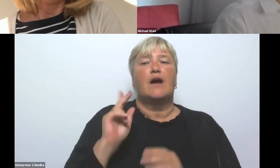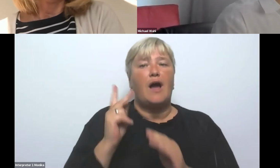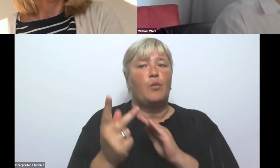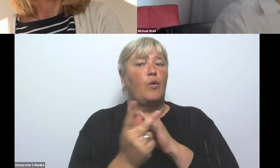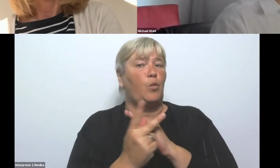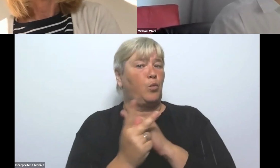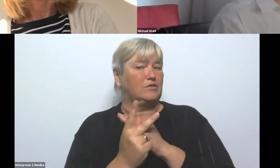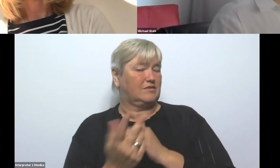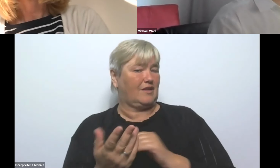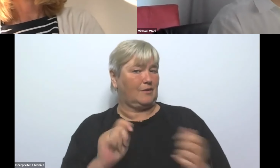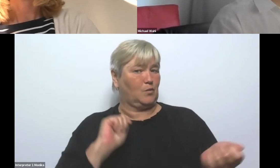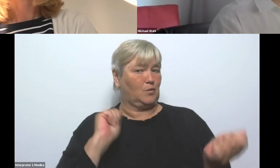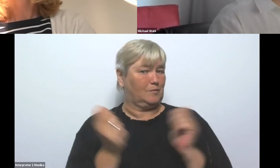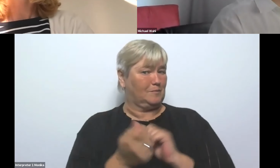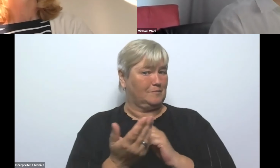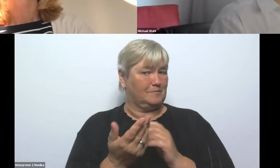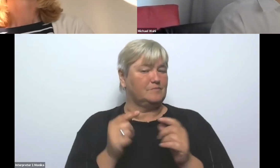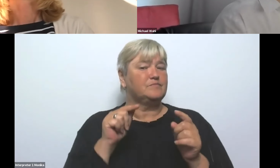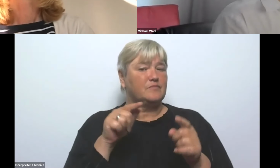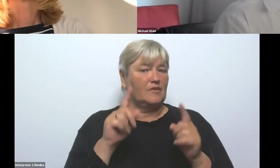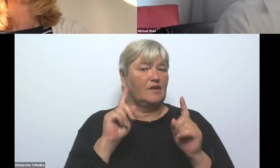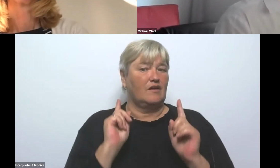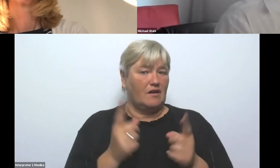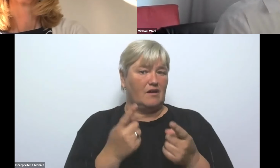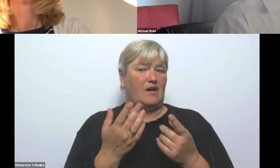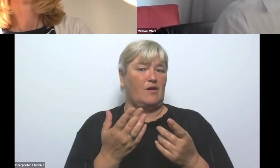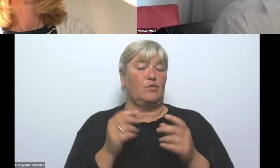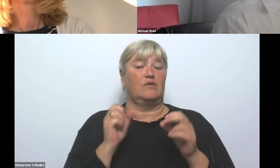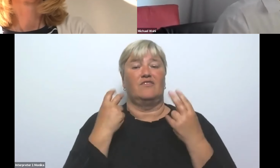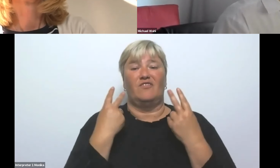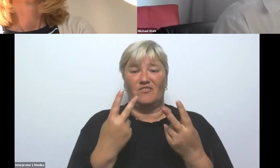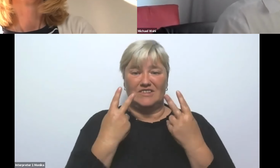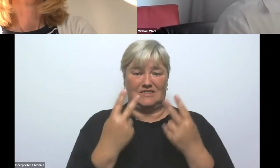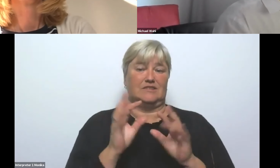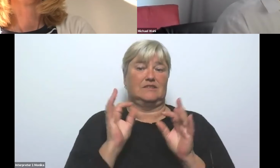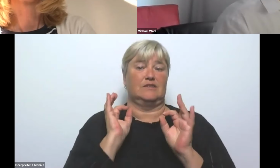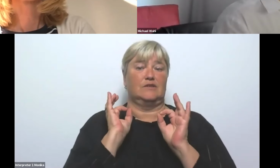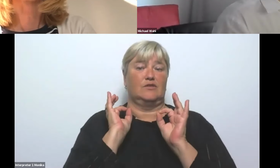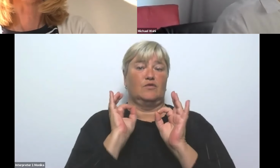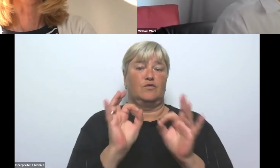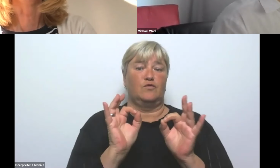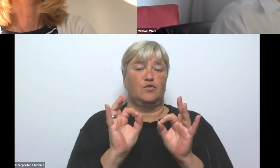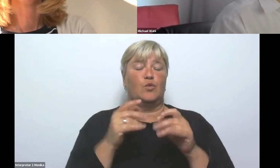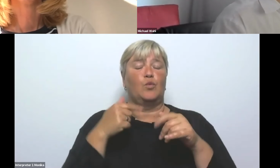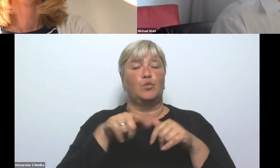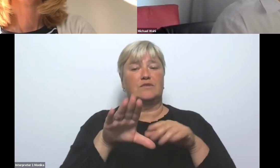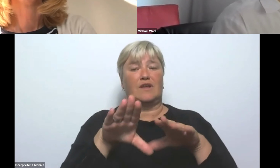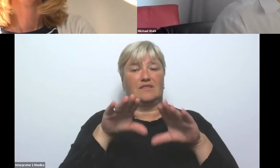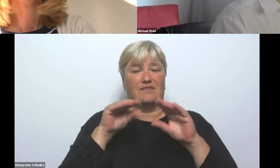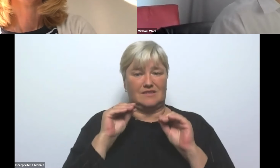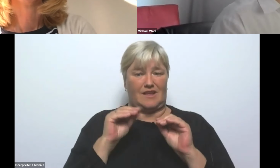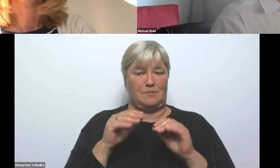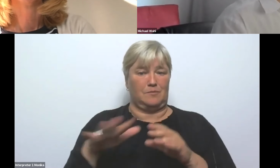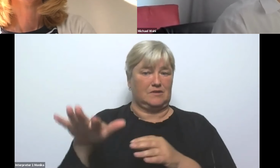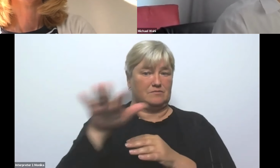Kundinnen macht. Das ist, glaube ich, auch nochmal sehr wichtig auch für die Unternehmen, die in dem Sektor unterwegs